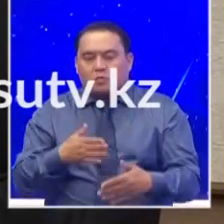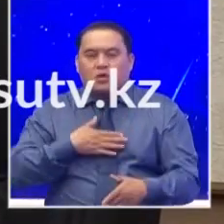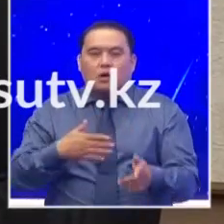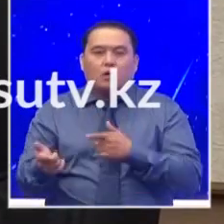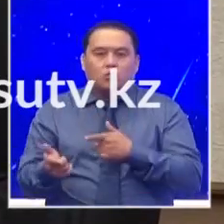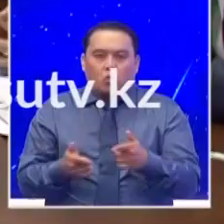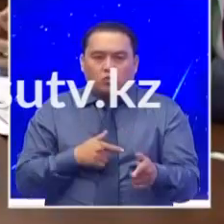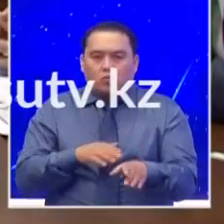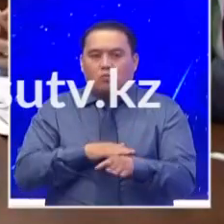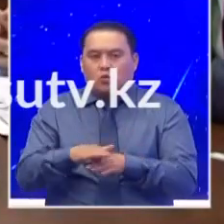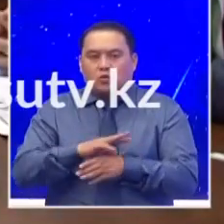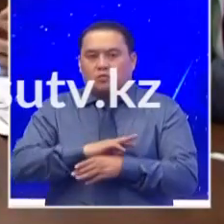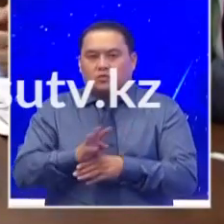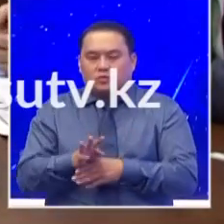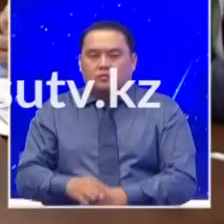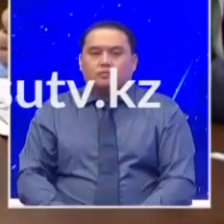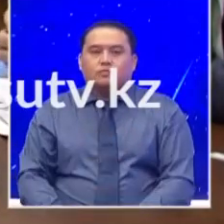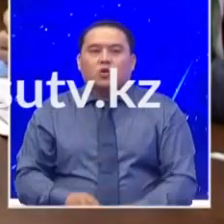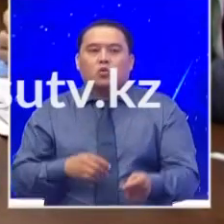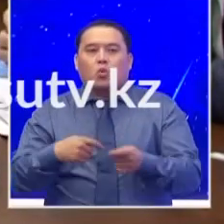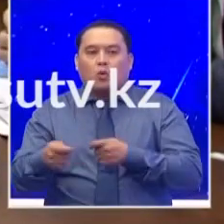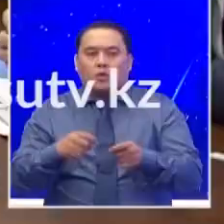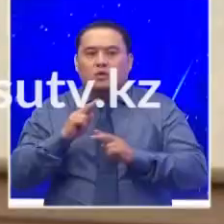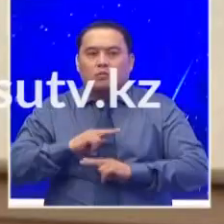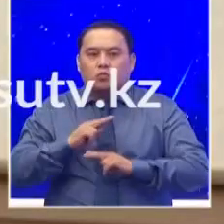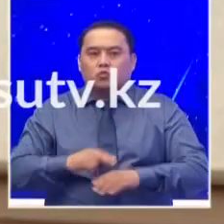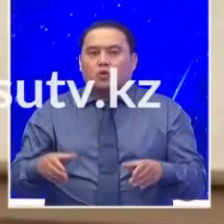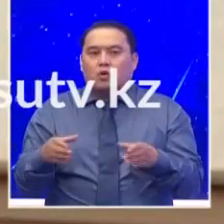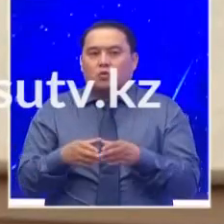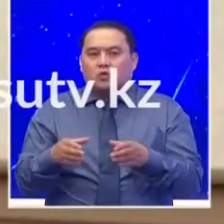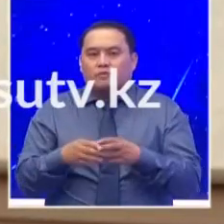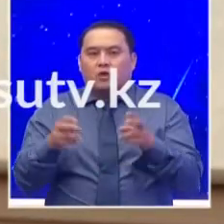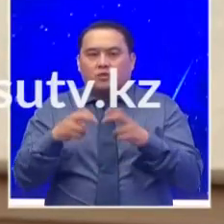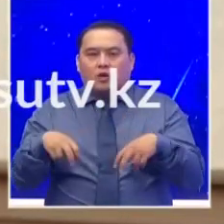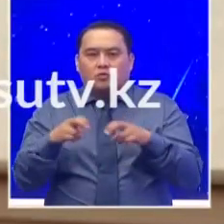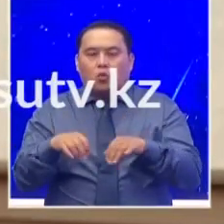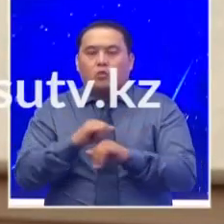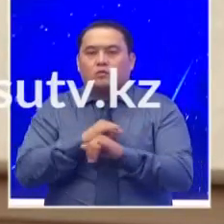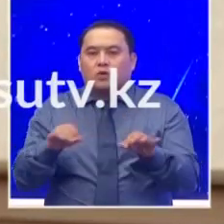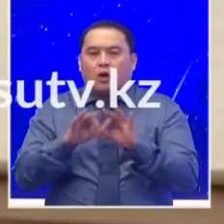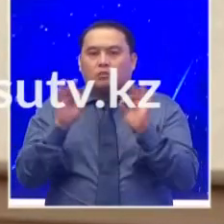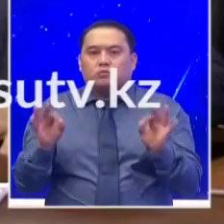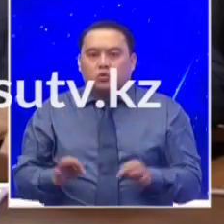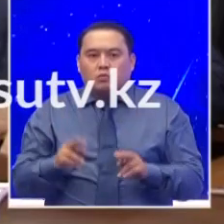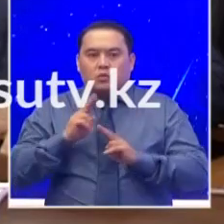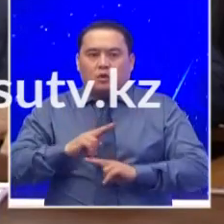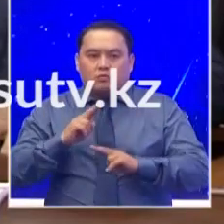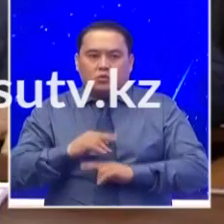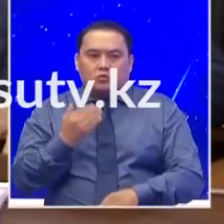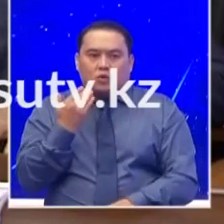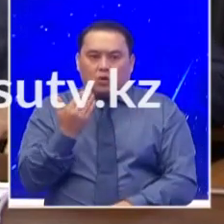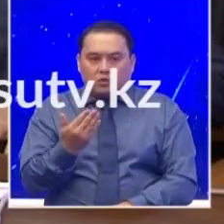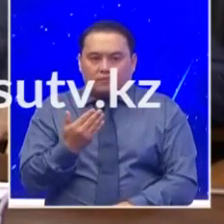готовы полностью. В область прибыла правительственная рабочая группа, которая изучает возможности для увеличения объемов производства сладкого